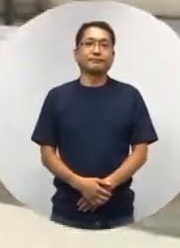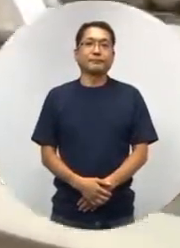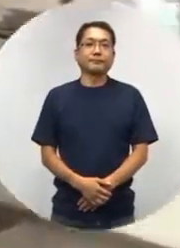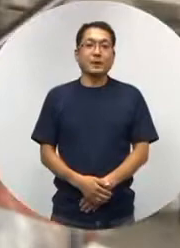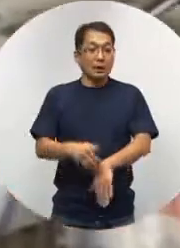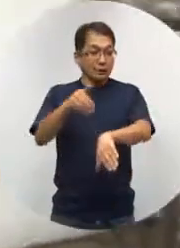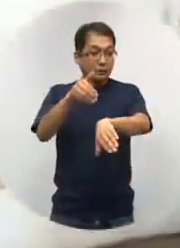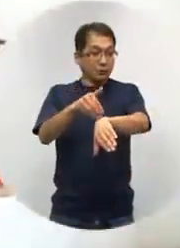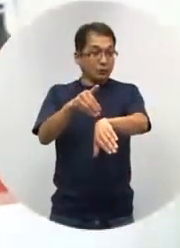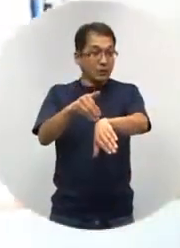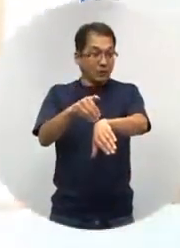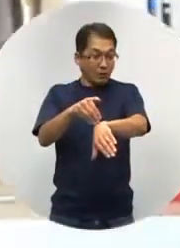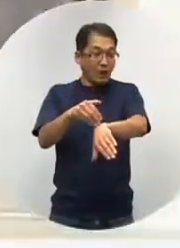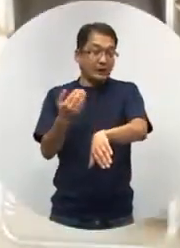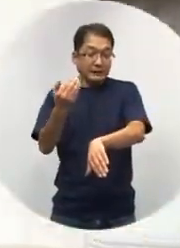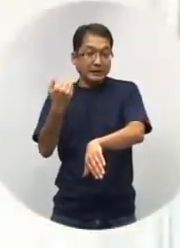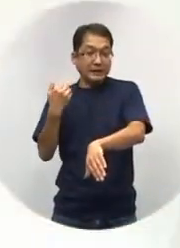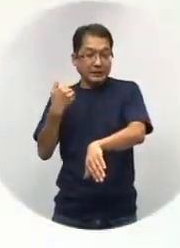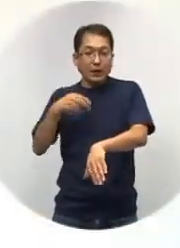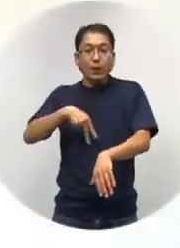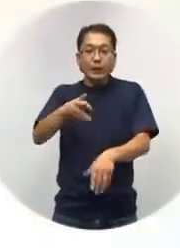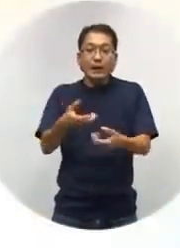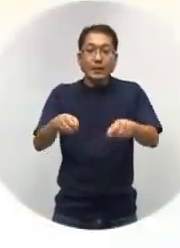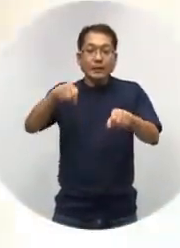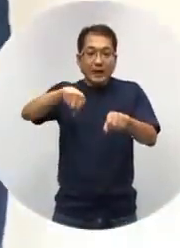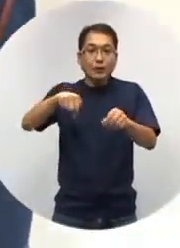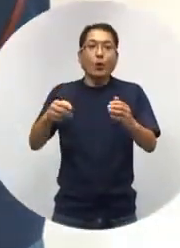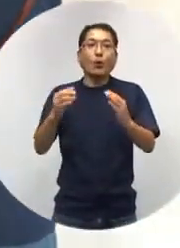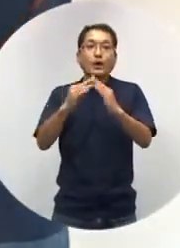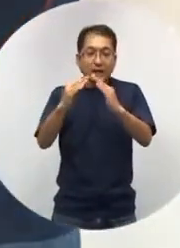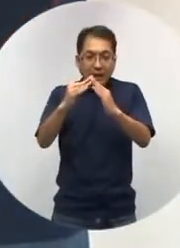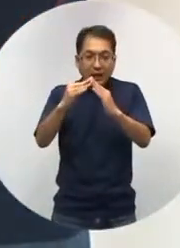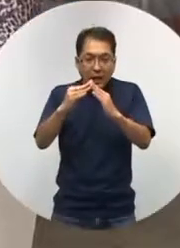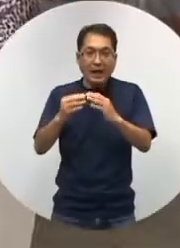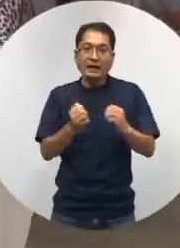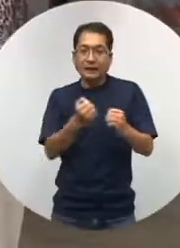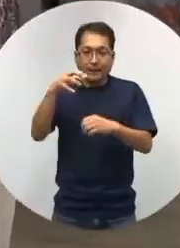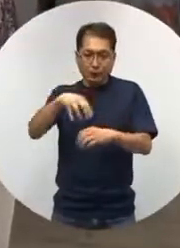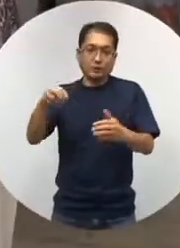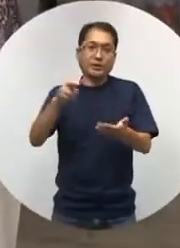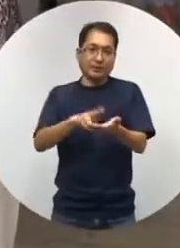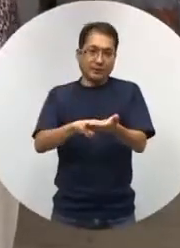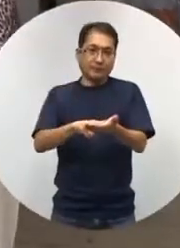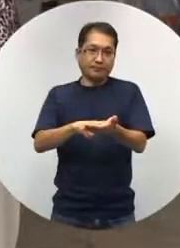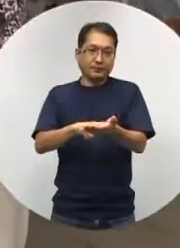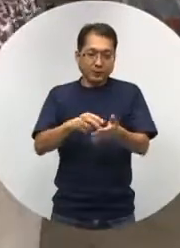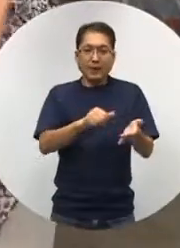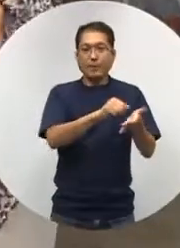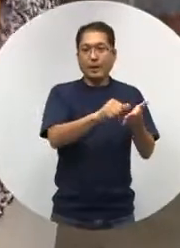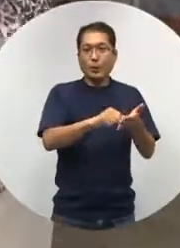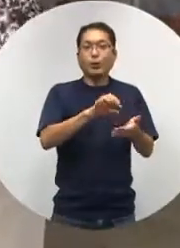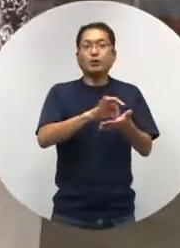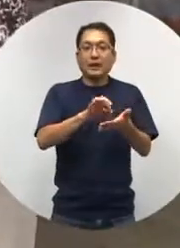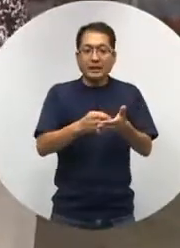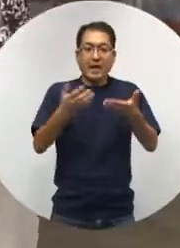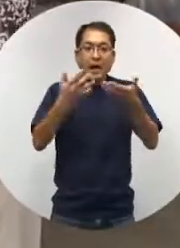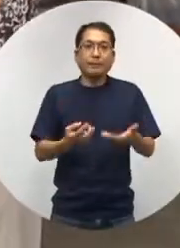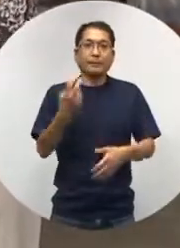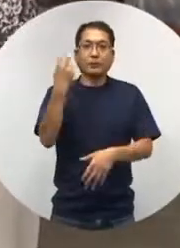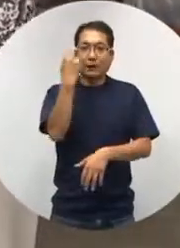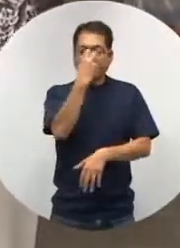訓練では事前に決めた渡辺さん宅のガレージに集合し、名簿を使い安否確認を行います